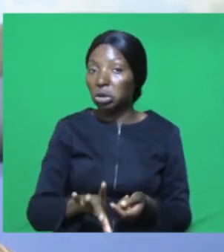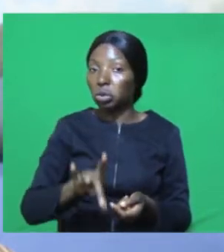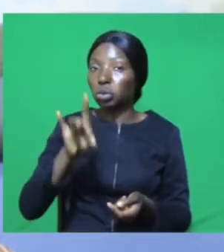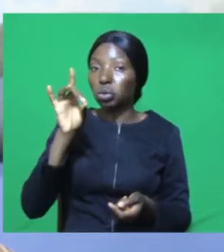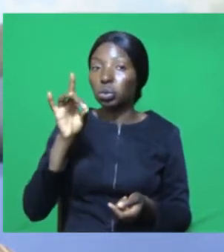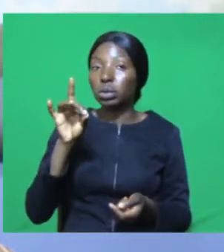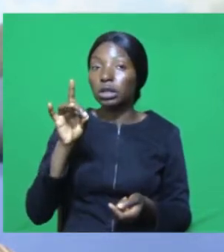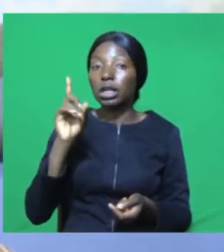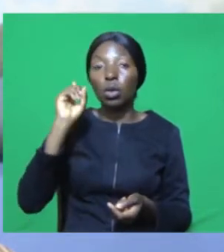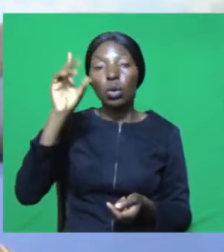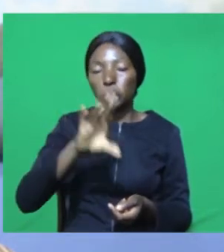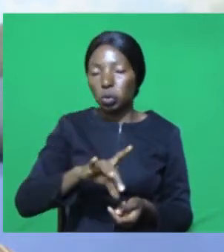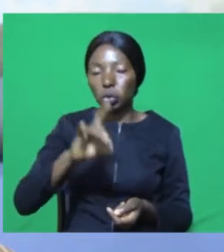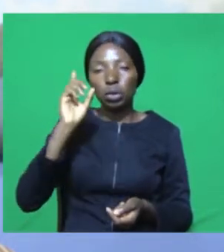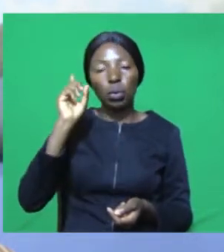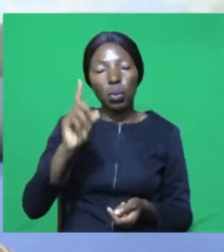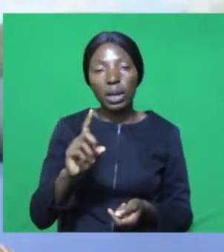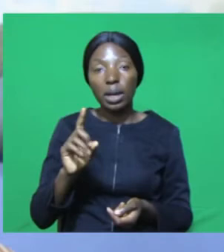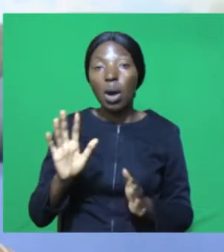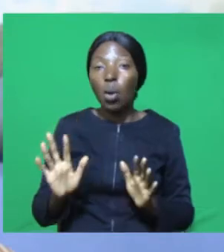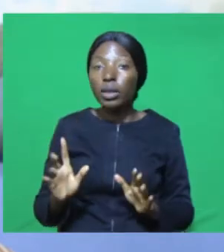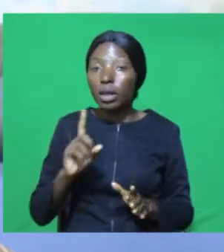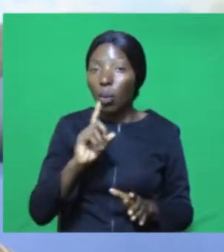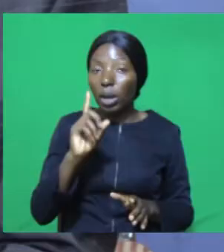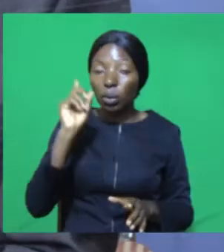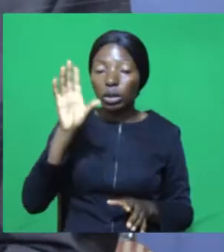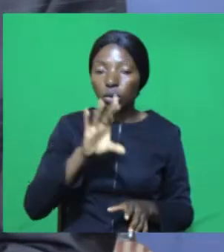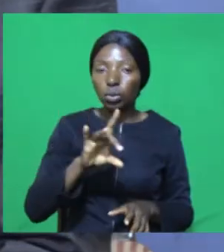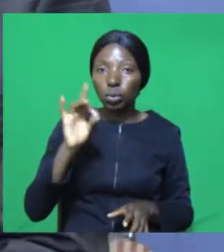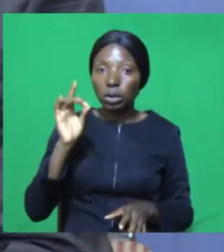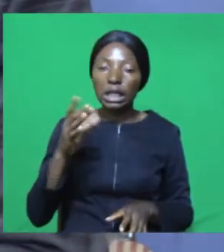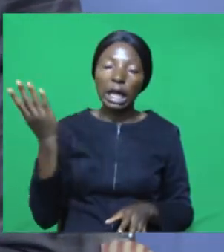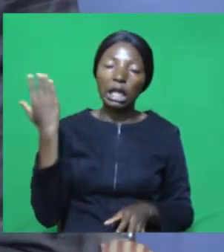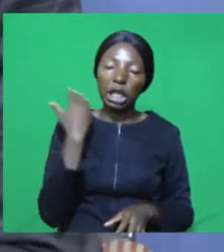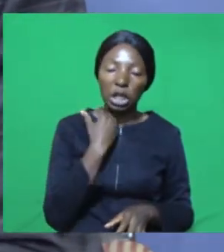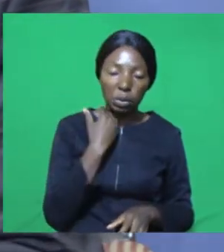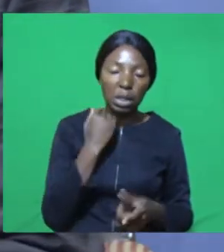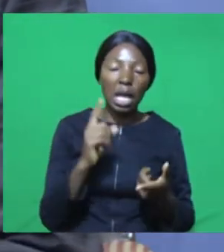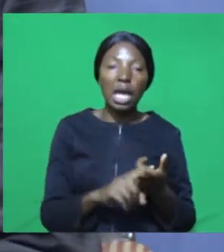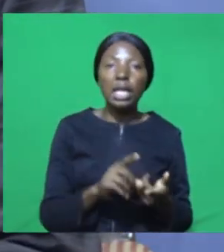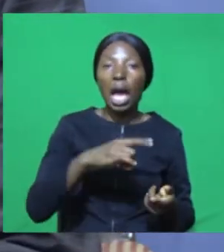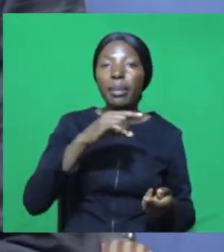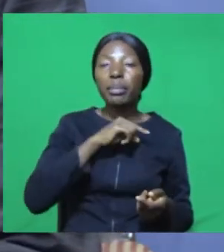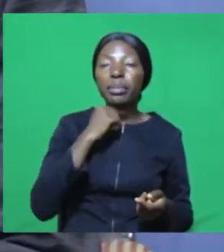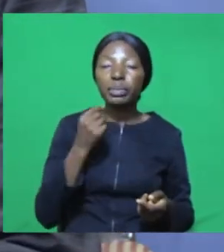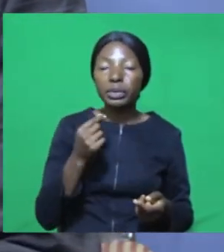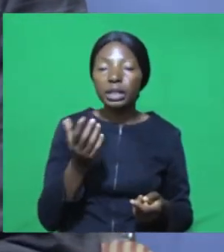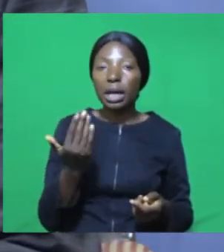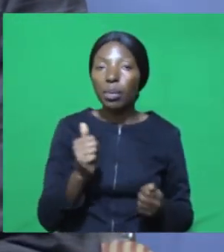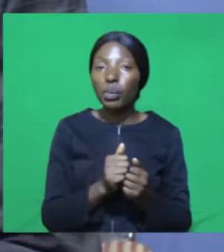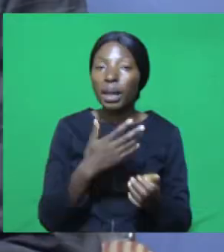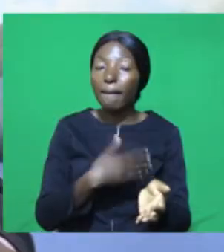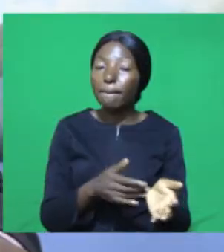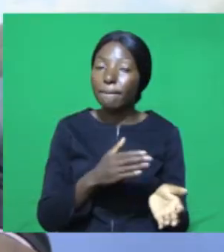Jehovha osarudza yake. Okay. Yatsaurirwa Jehovha yaibva yaurayiwa. Okay. Muprisita mukuru opinda neropa rayo musanctuary